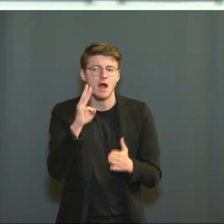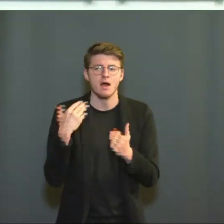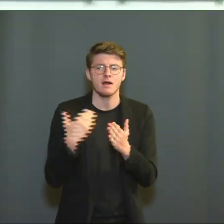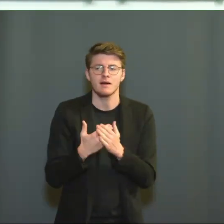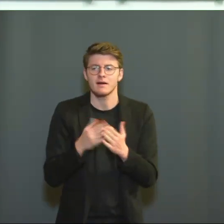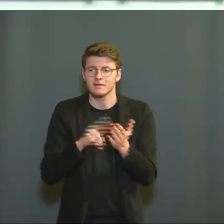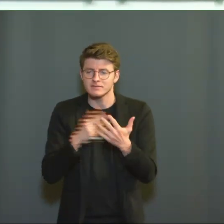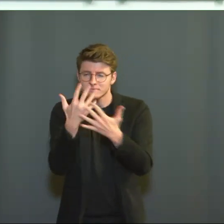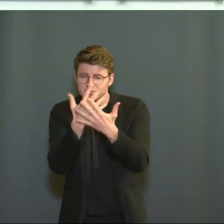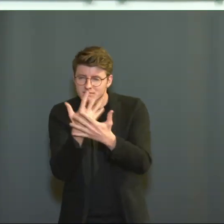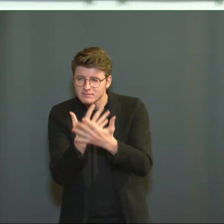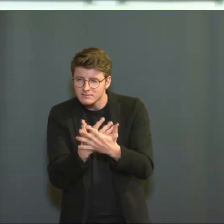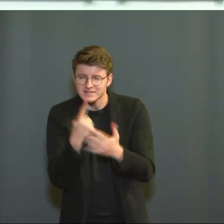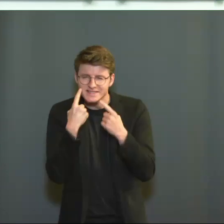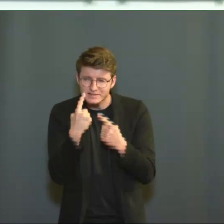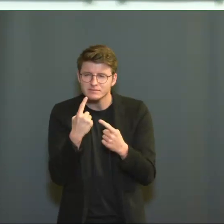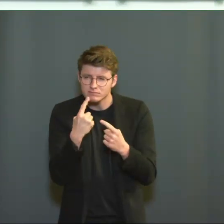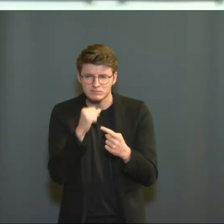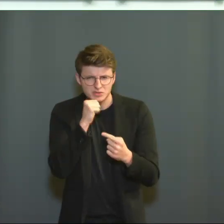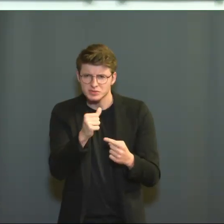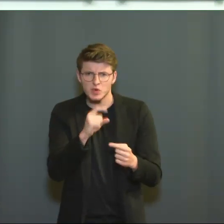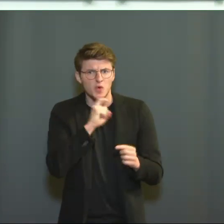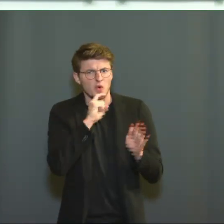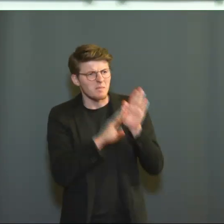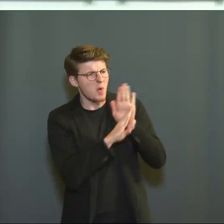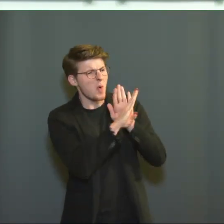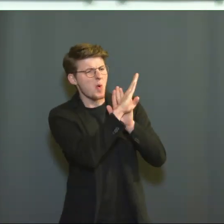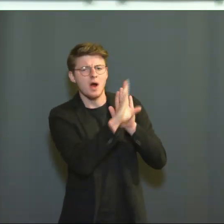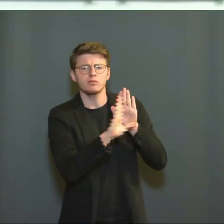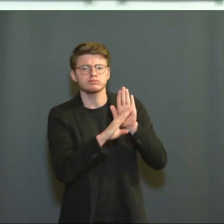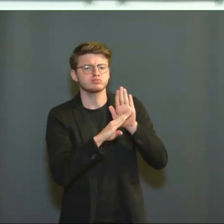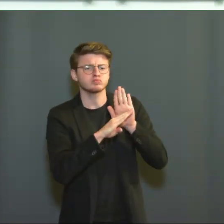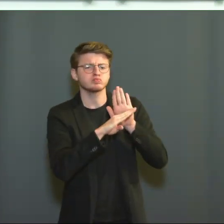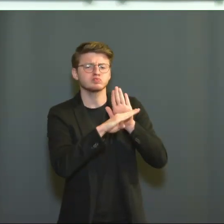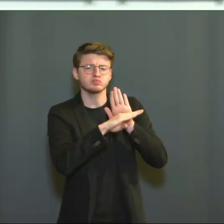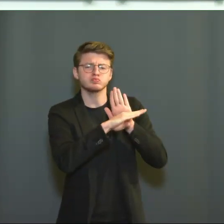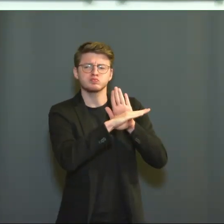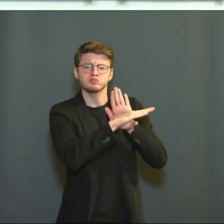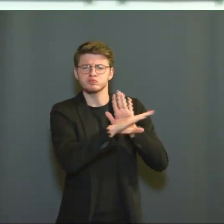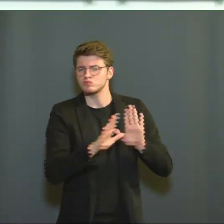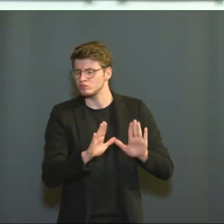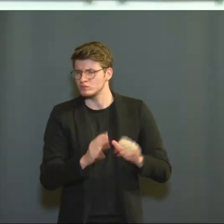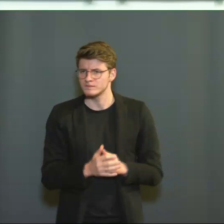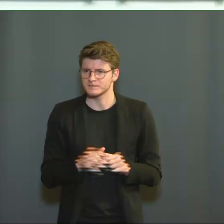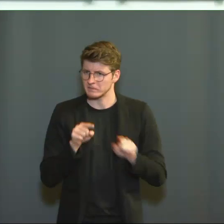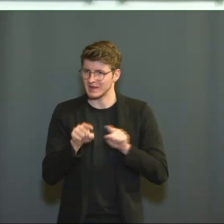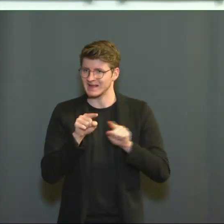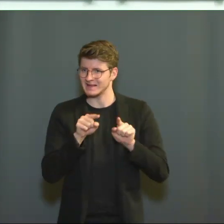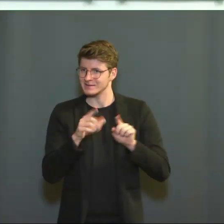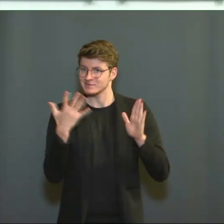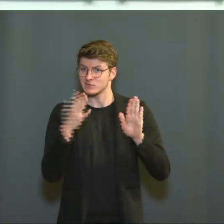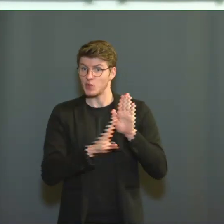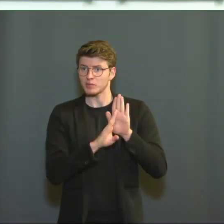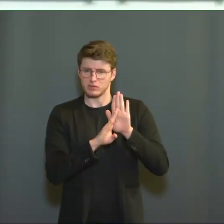dan lijkt het aantal besmettingen niet verder te stijgen. Dit bevestigt dus dat de stijging verder afvlakt,